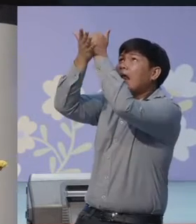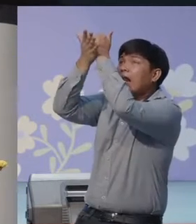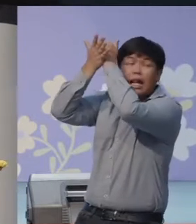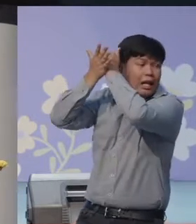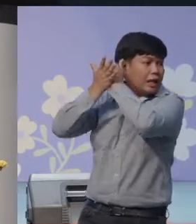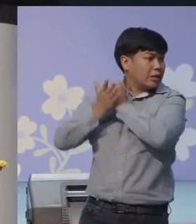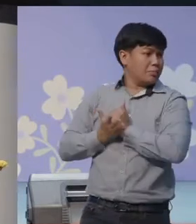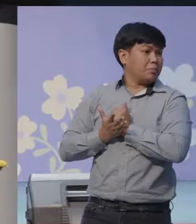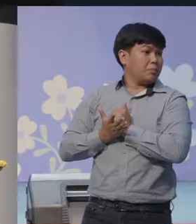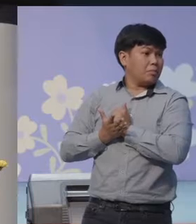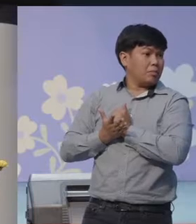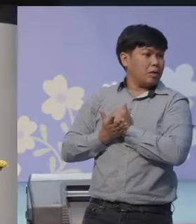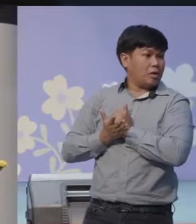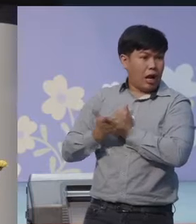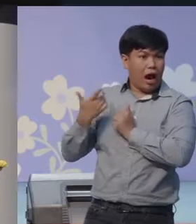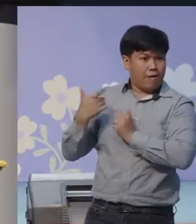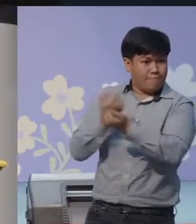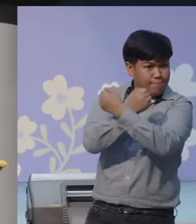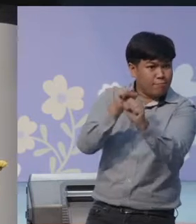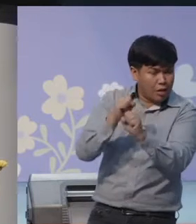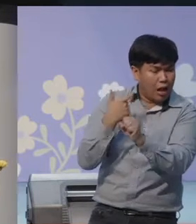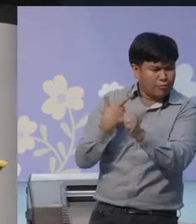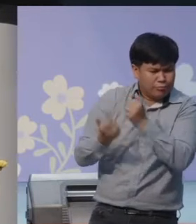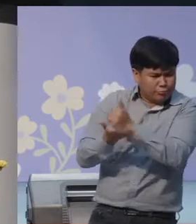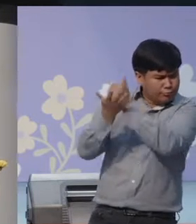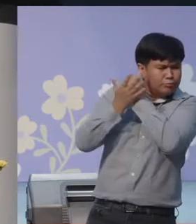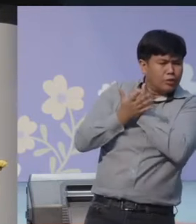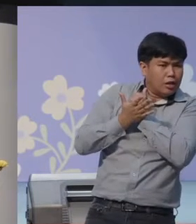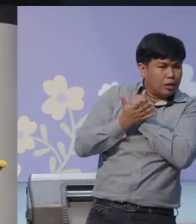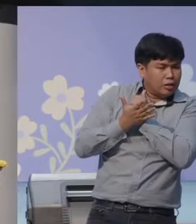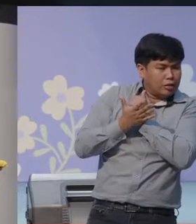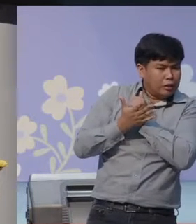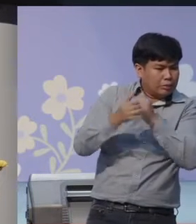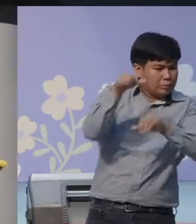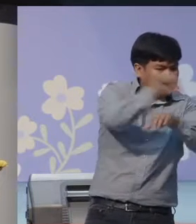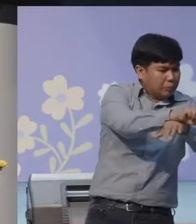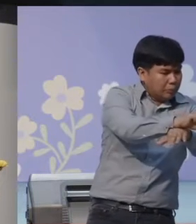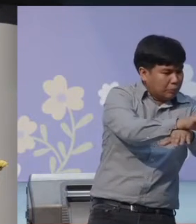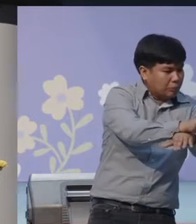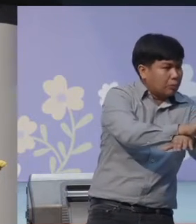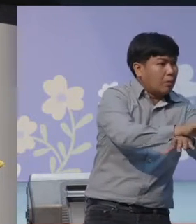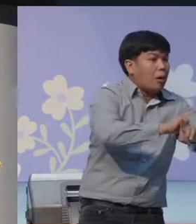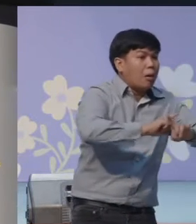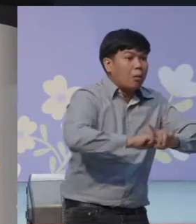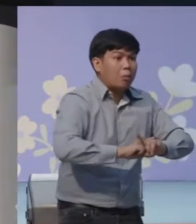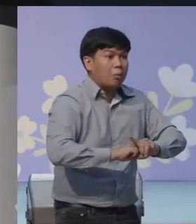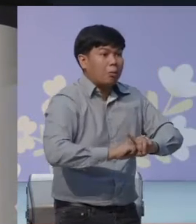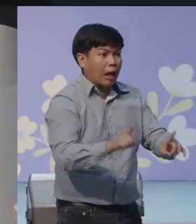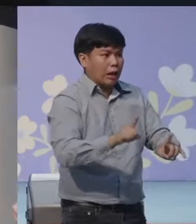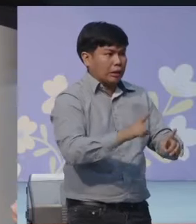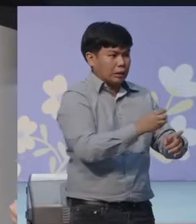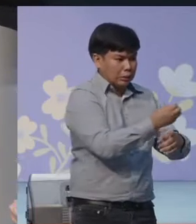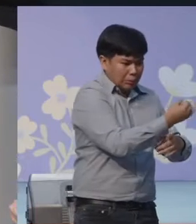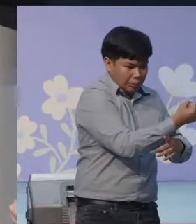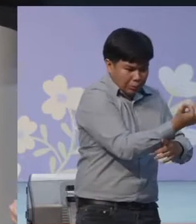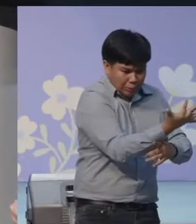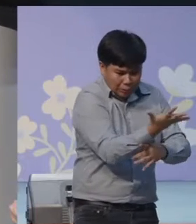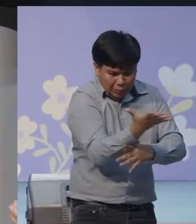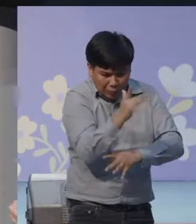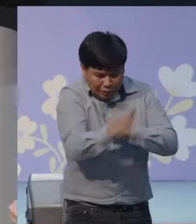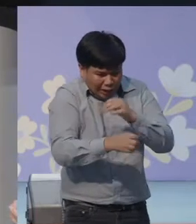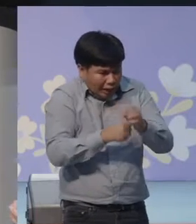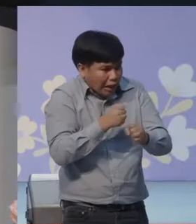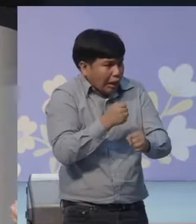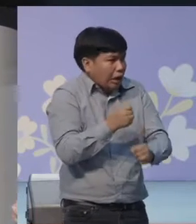Panginoon, magpapadala ng isang hukom para tulungan sila laban sa kanilang mga kalaban. But ang hukom, hindi yung hukom dito na nakikita nyo